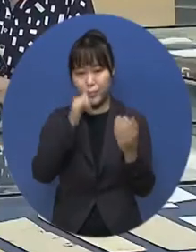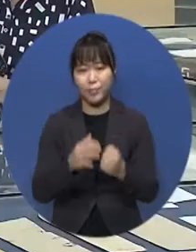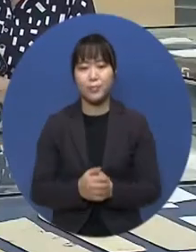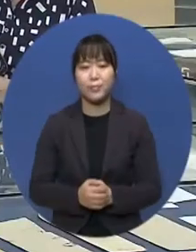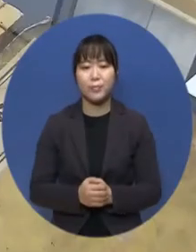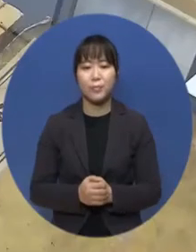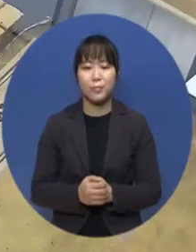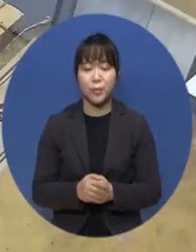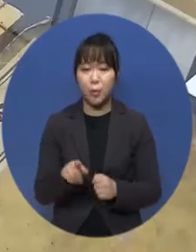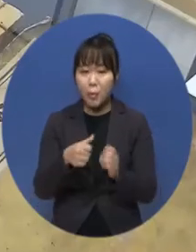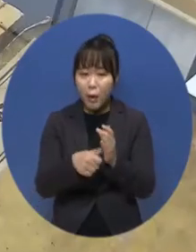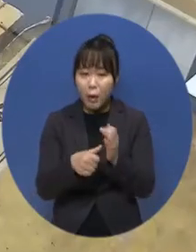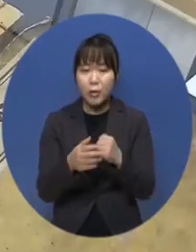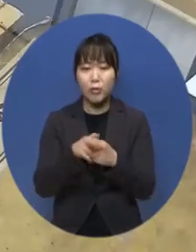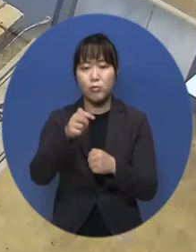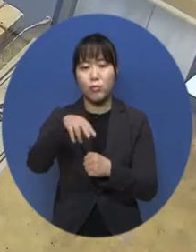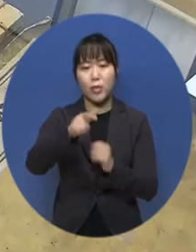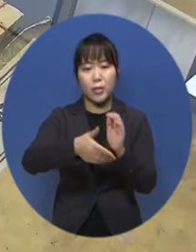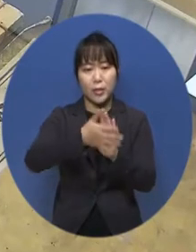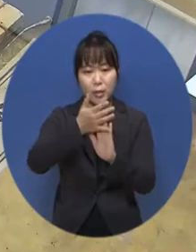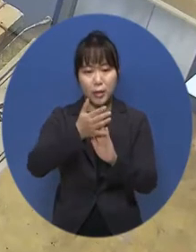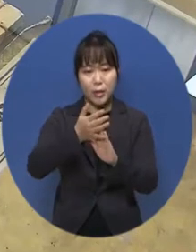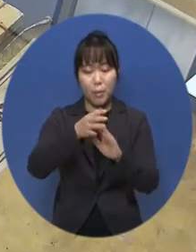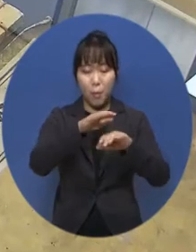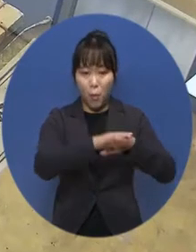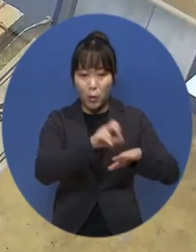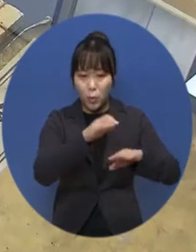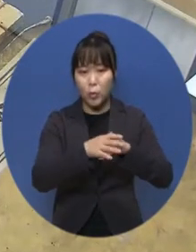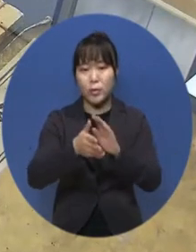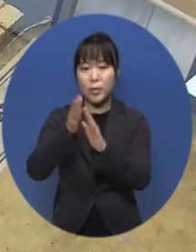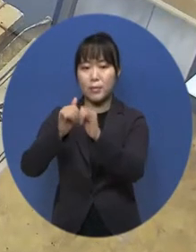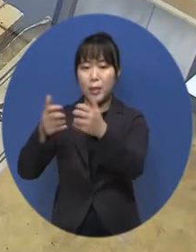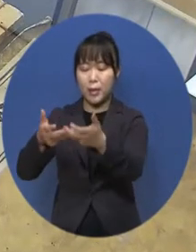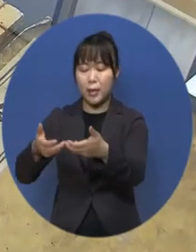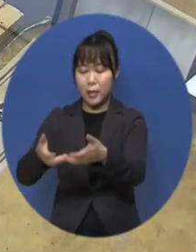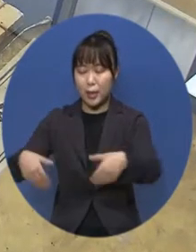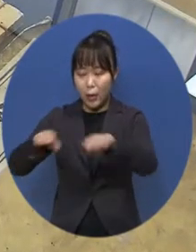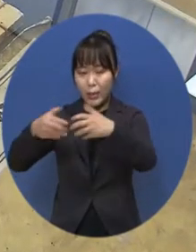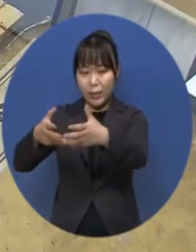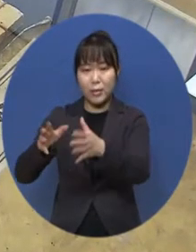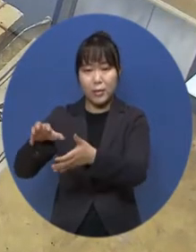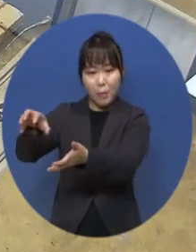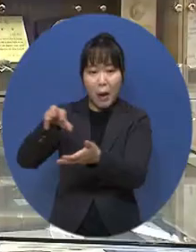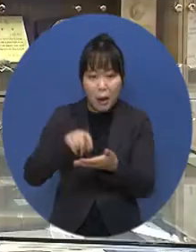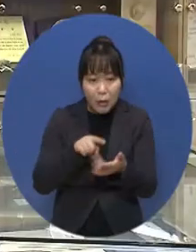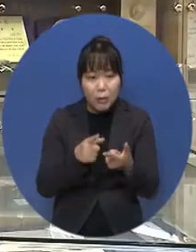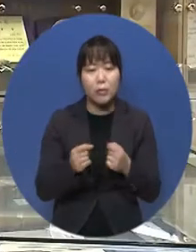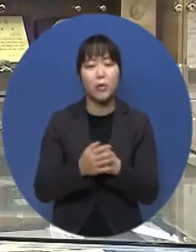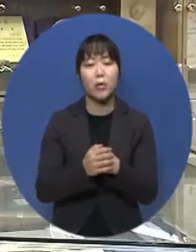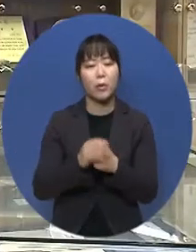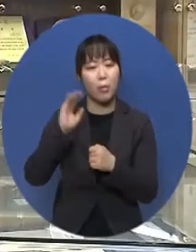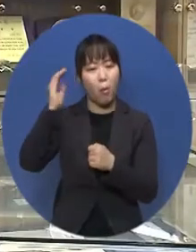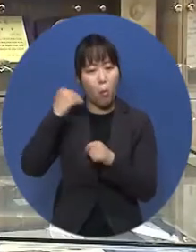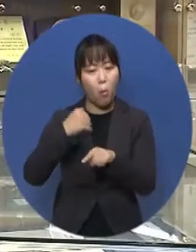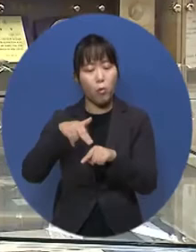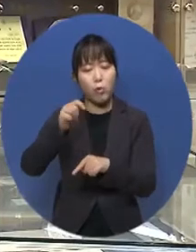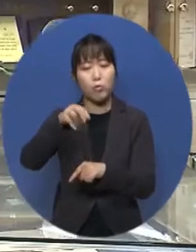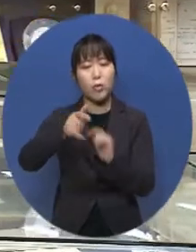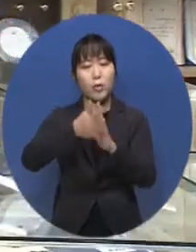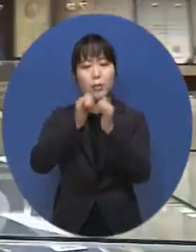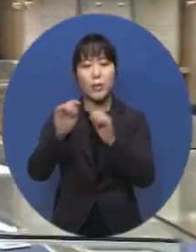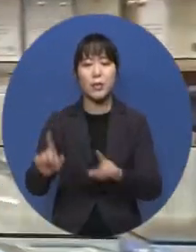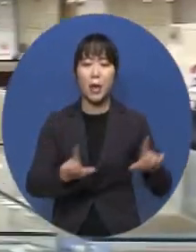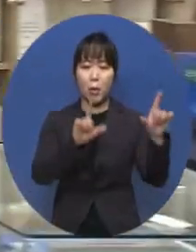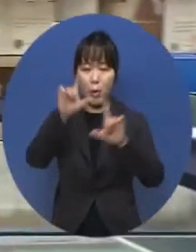전시물은 순천시 보관자료와 시민기관단체에서 기증한 것으로 근현대 순천시민 생활상을